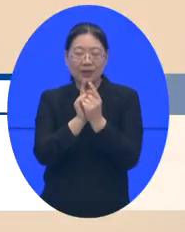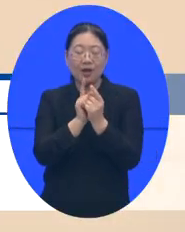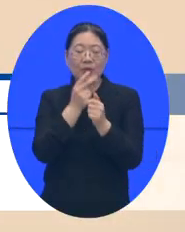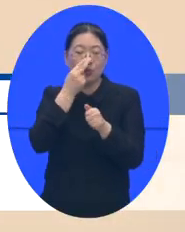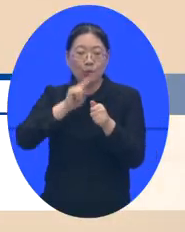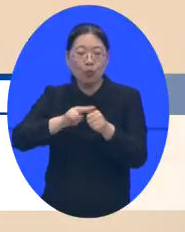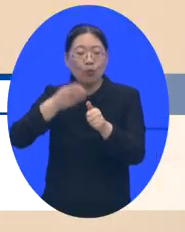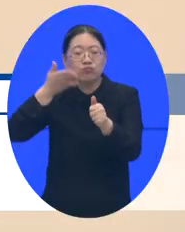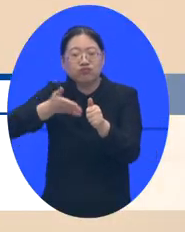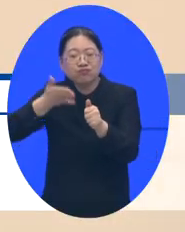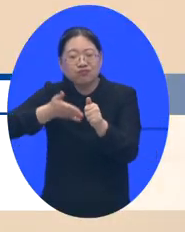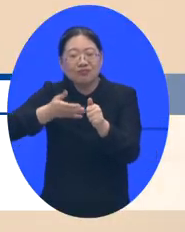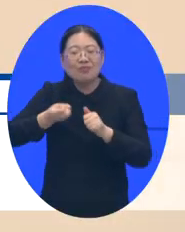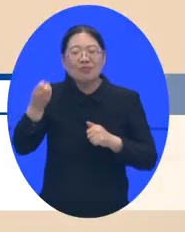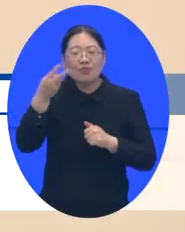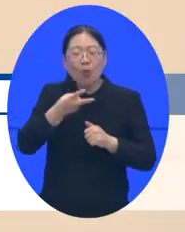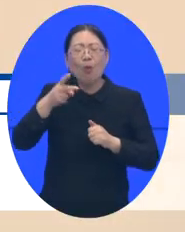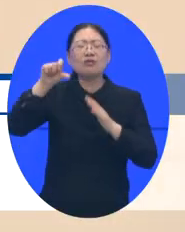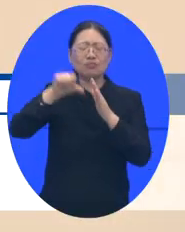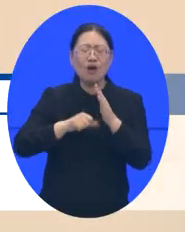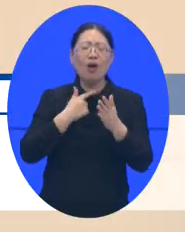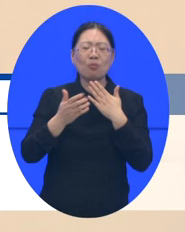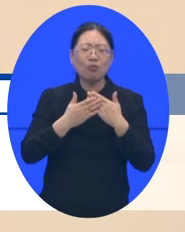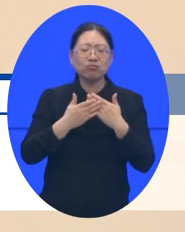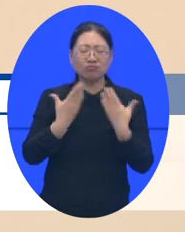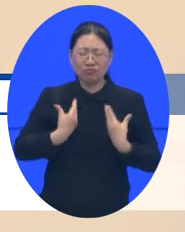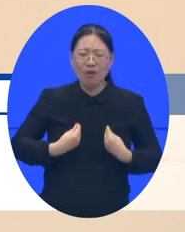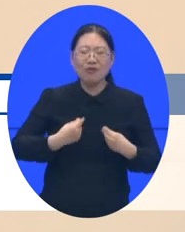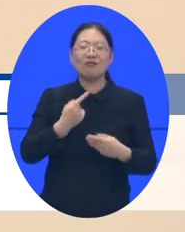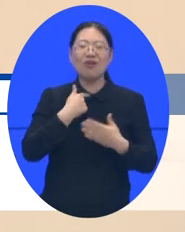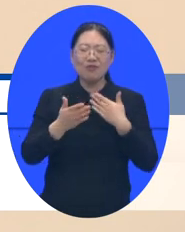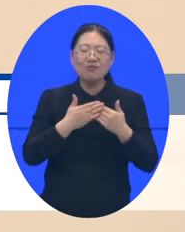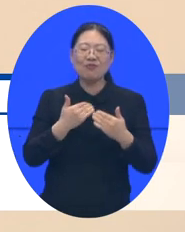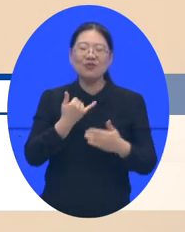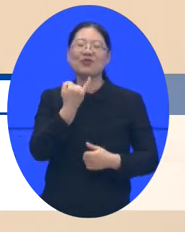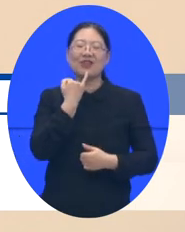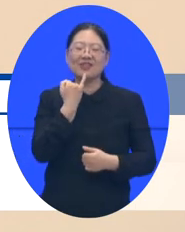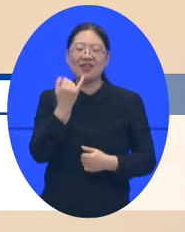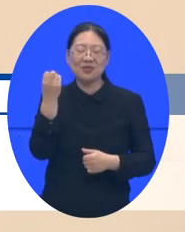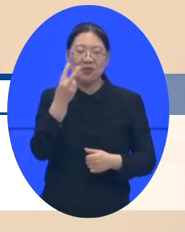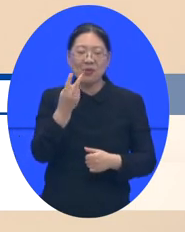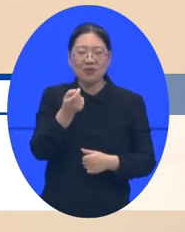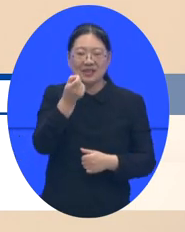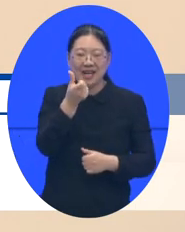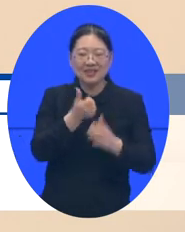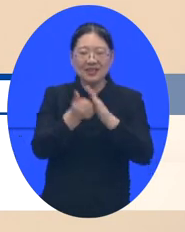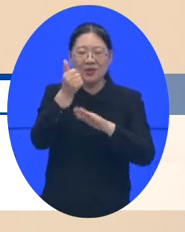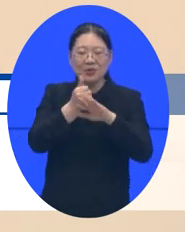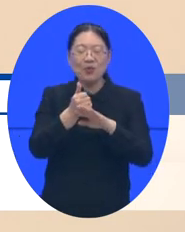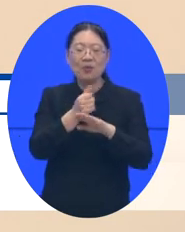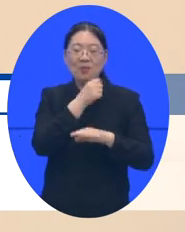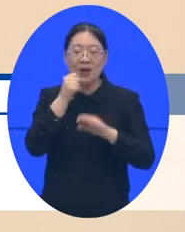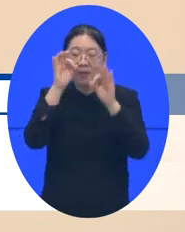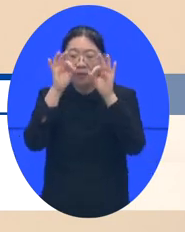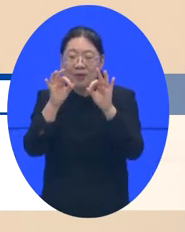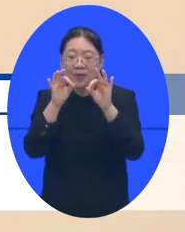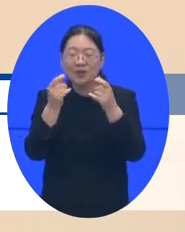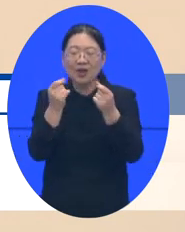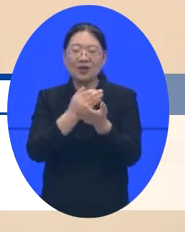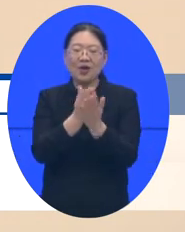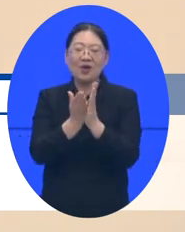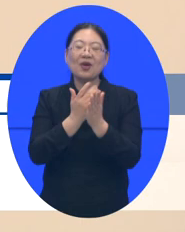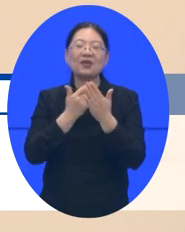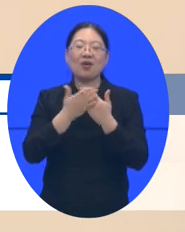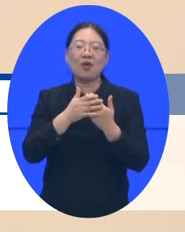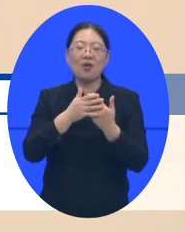도전하시고 또 실패도 해보고 좌절도 해보고 또 작고 작은 성공도 맛보시고